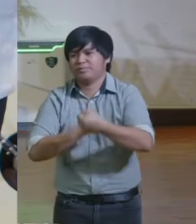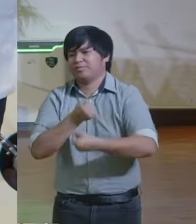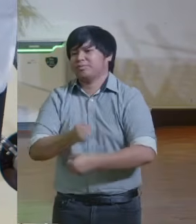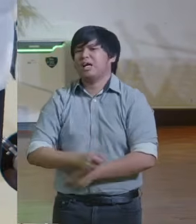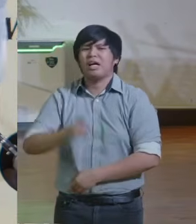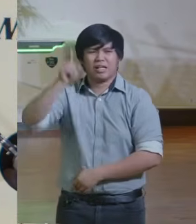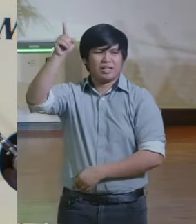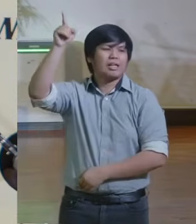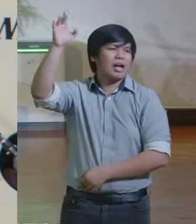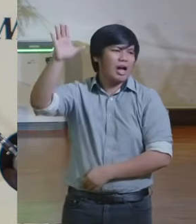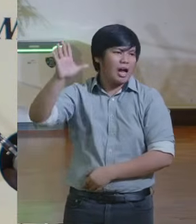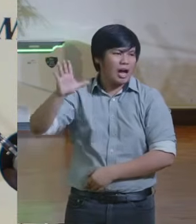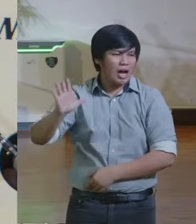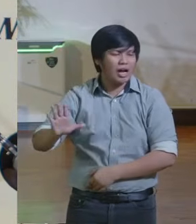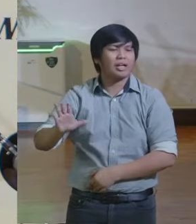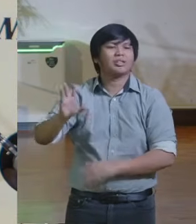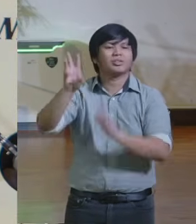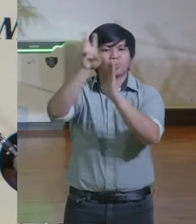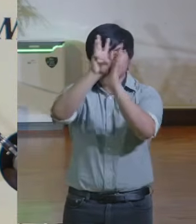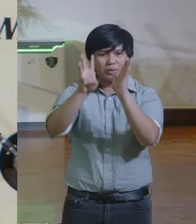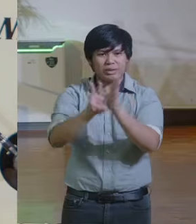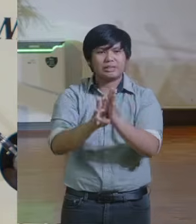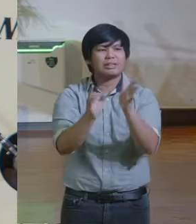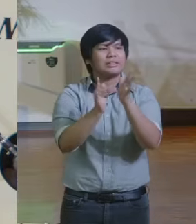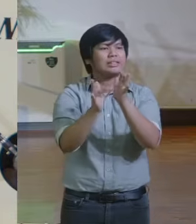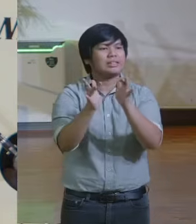Kalooban ng Diyos na siya ay mamatay sa krus.